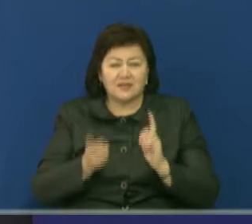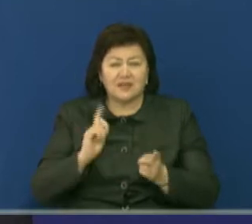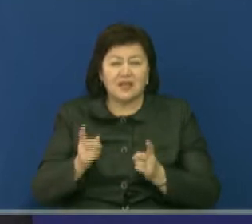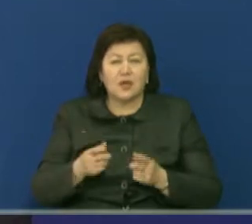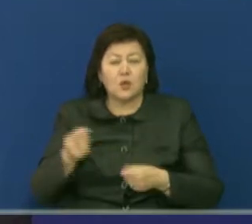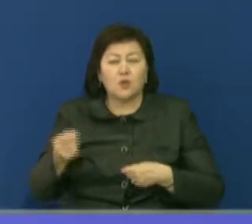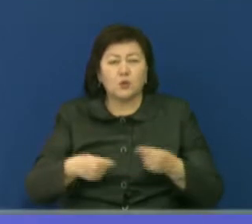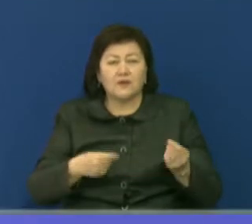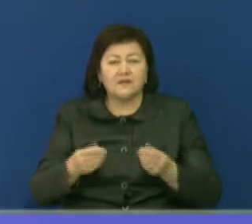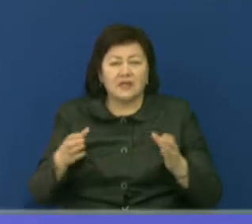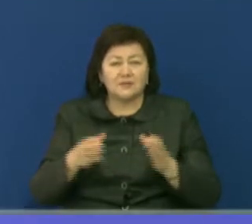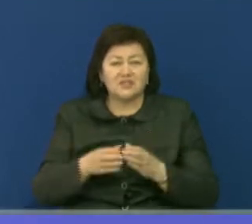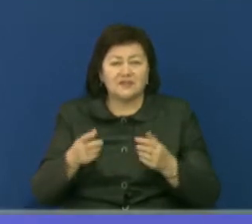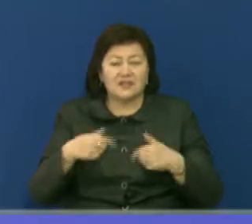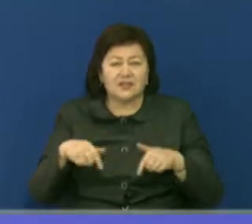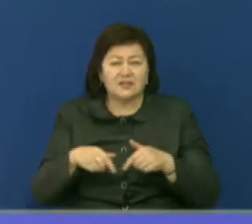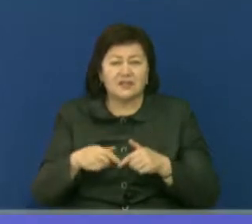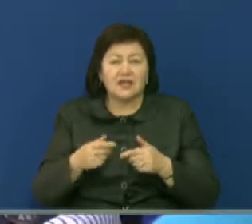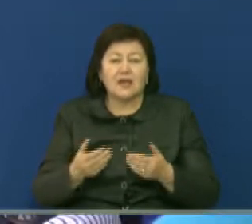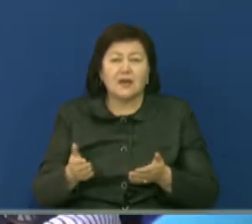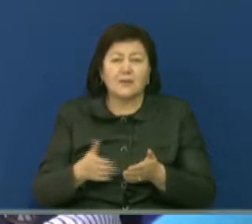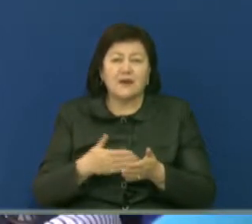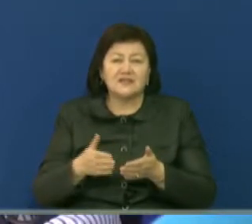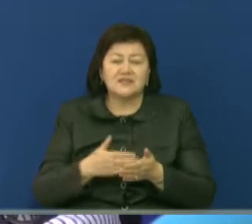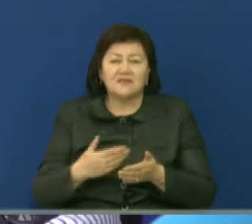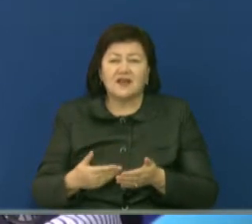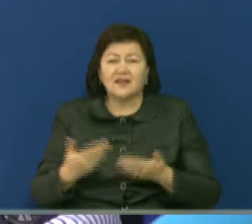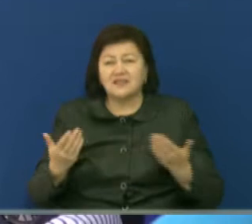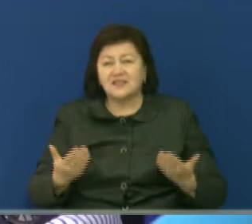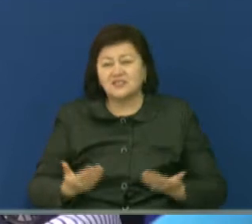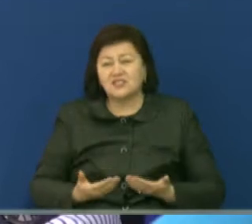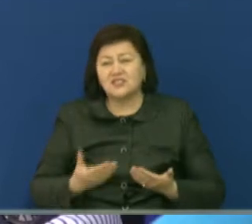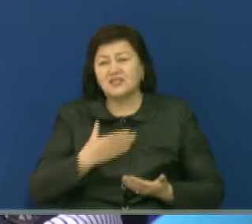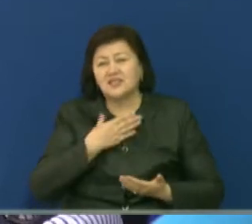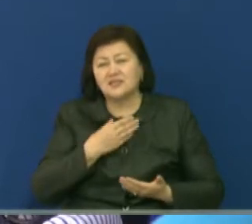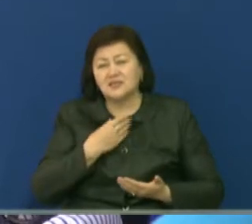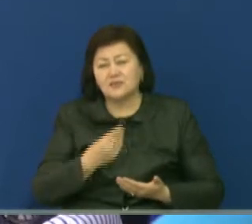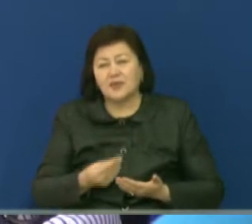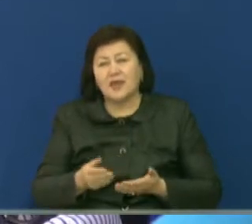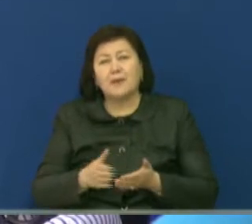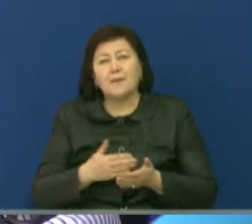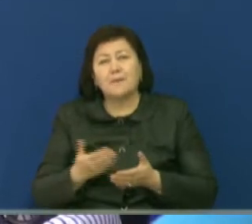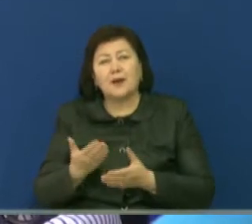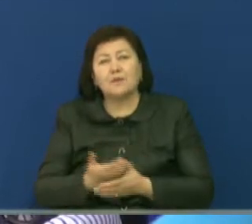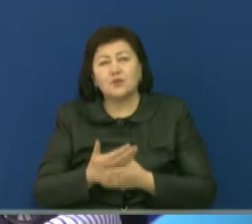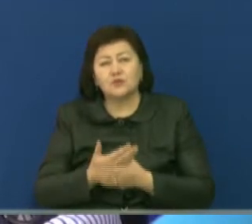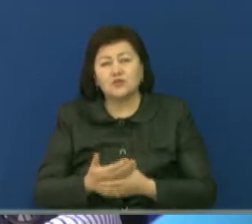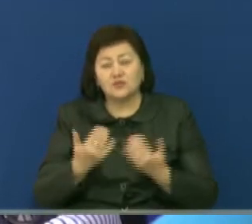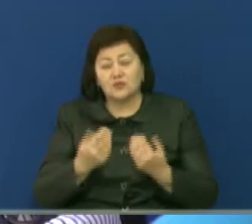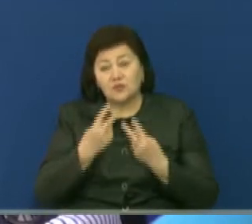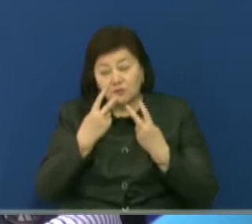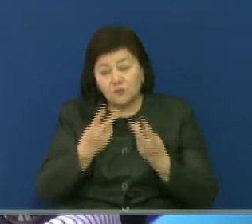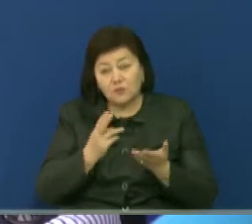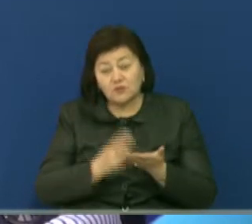общественных организаций города призвали семейчан помочь жителям Ридера. Мы сегодня, думаю, сможем показать вот именно